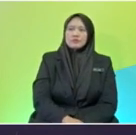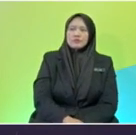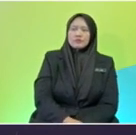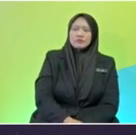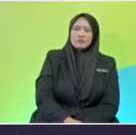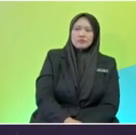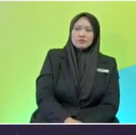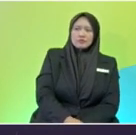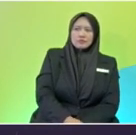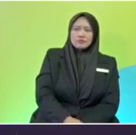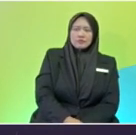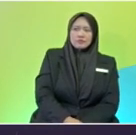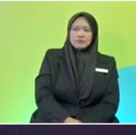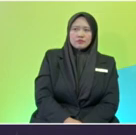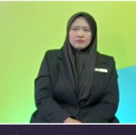coba lagi